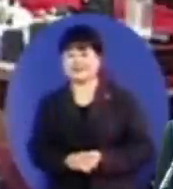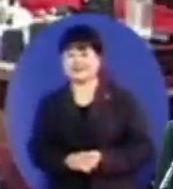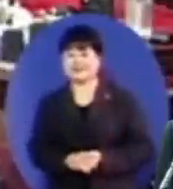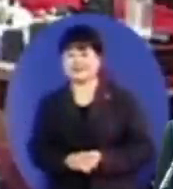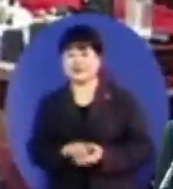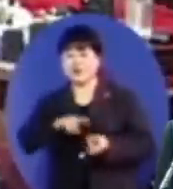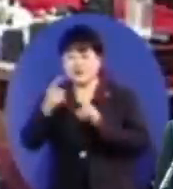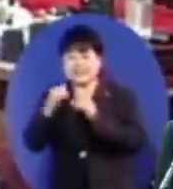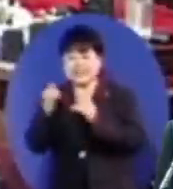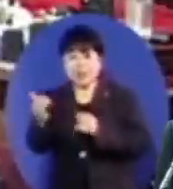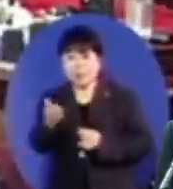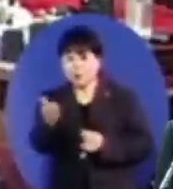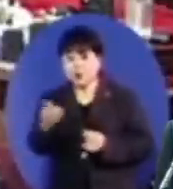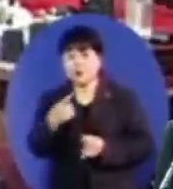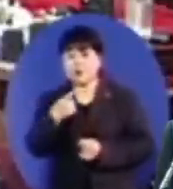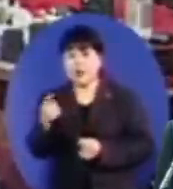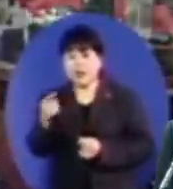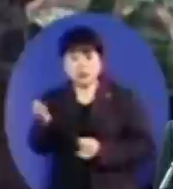부활한 사람 한 사람도 없습니다.